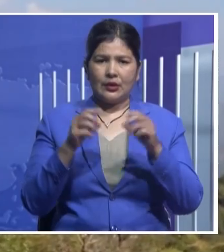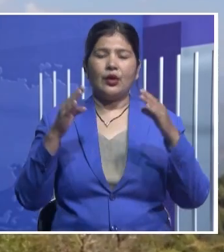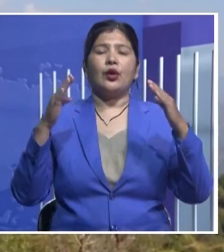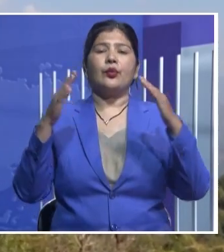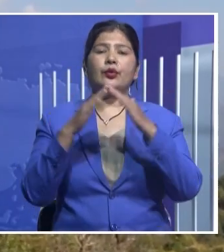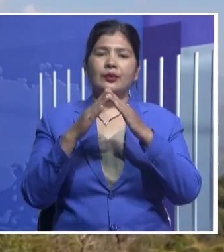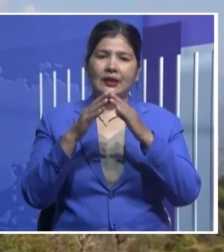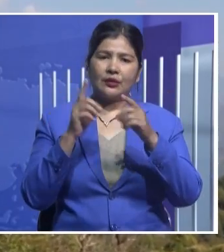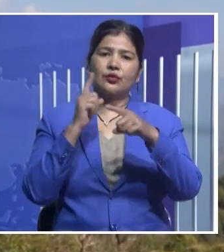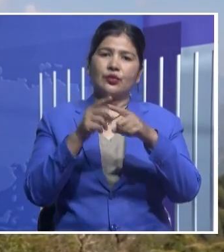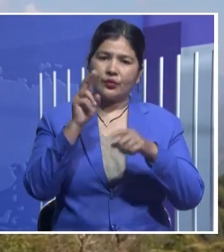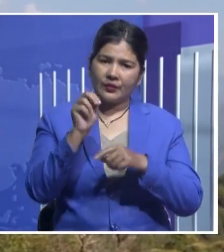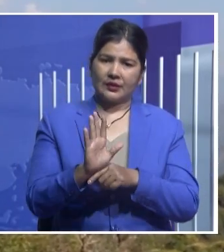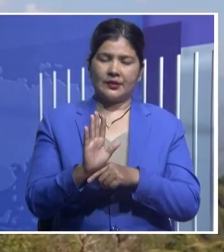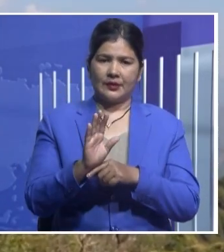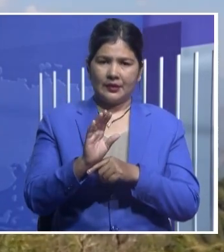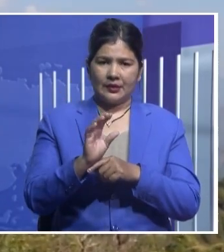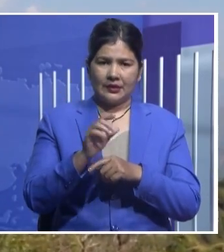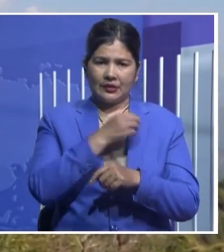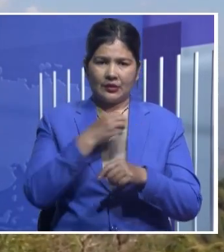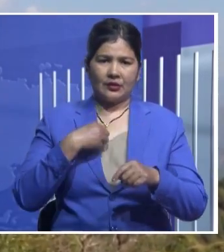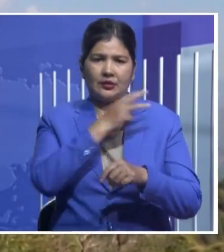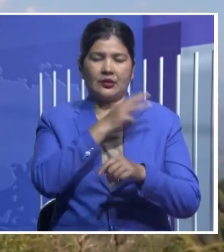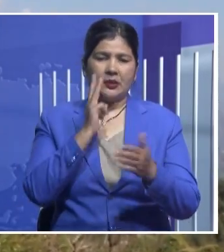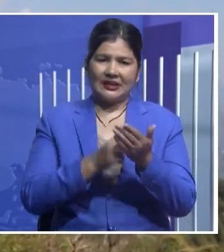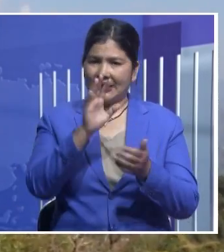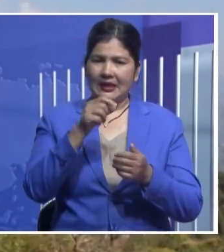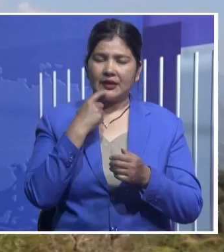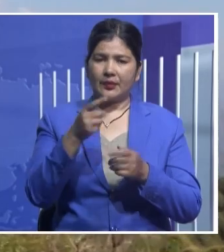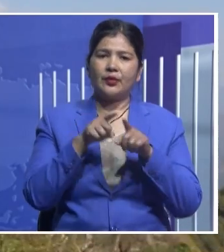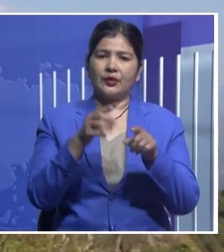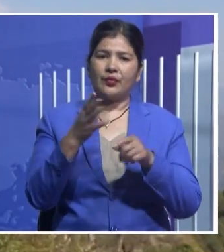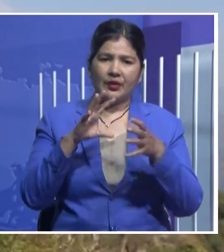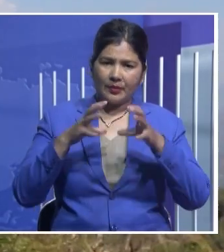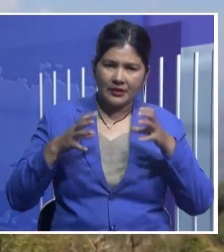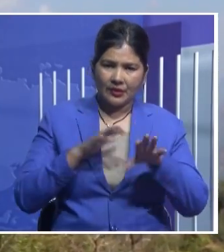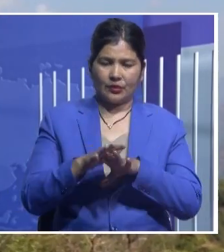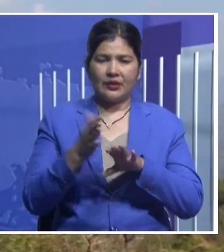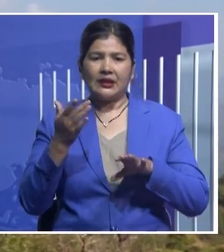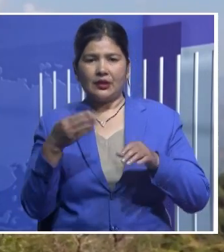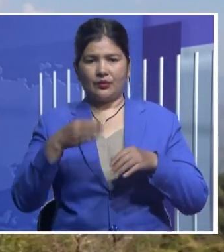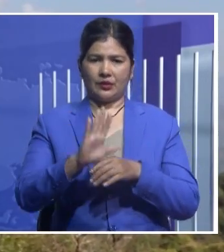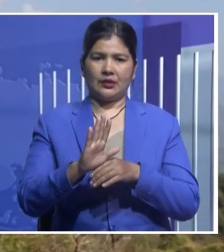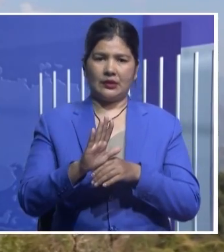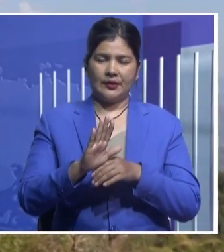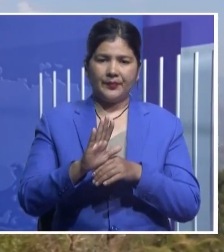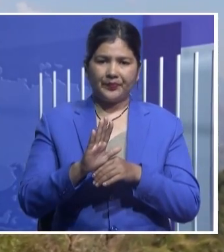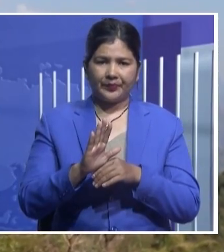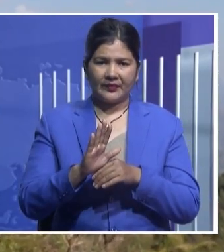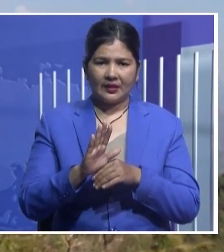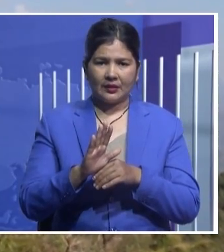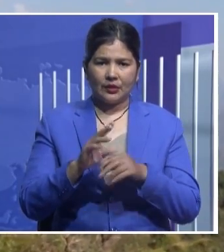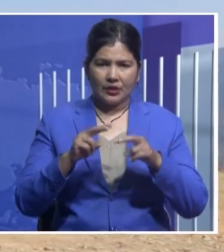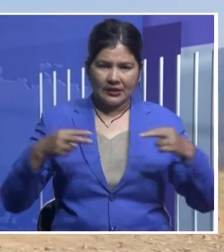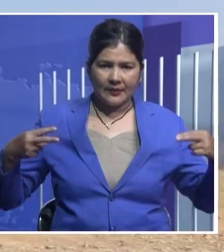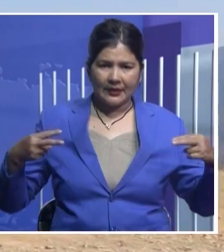जुटाइदिनु पऱ्यो। अब डाक्टर मात्रै आएर भएन, मेसिनहरू अब के हुन्छन् होइन, त्यही आवश्यक चाहिँ चिजहरू